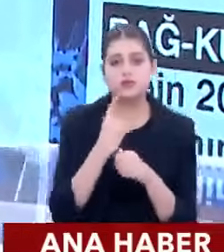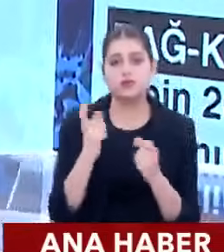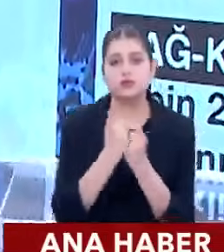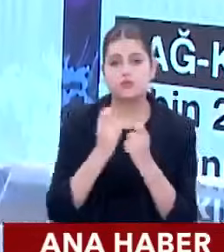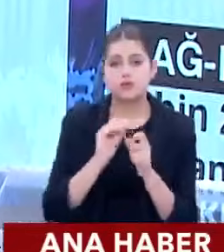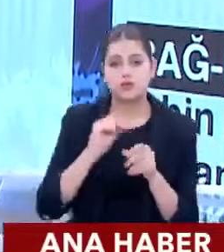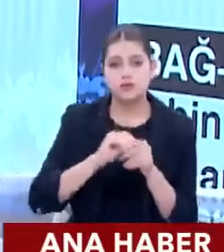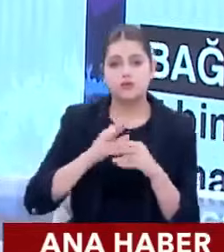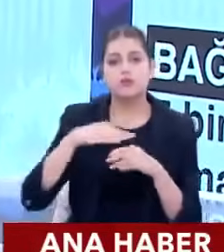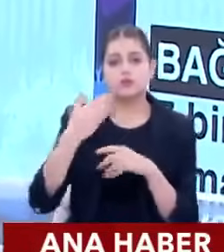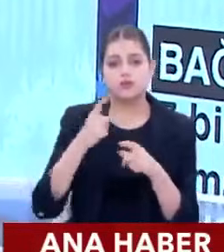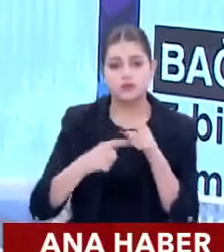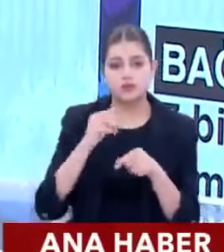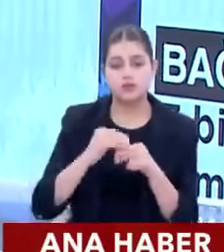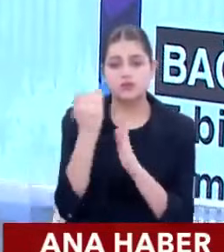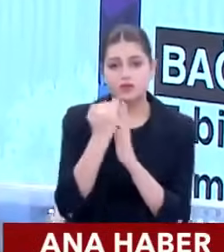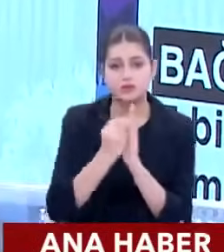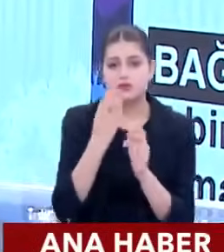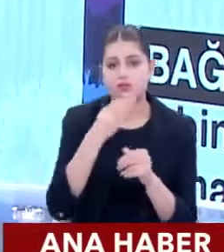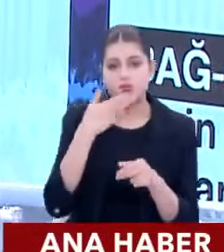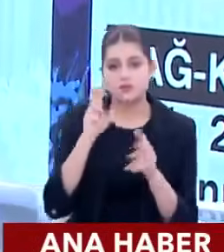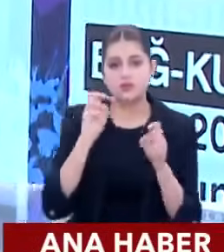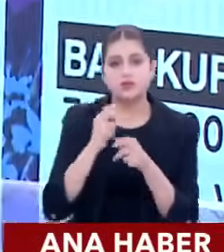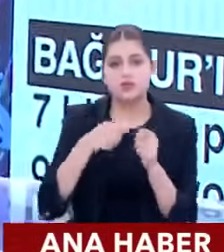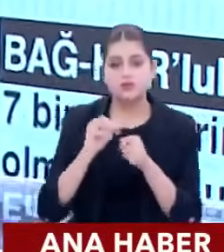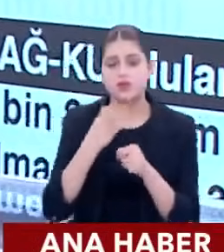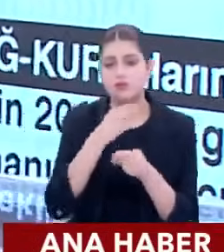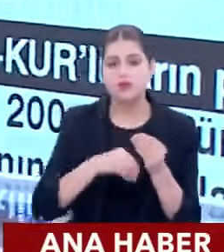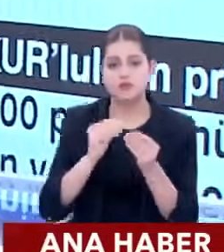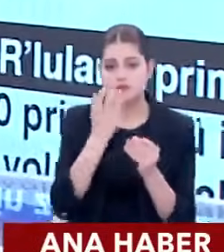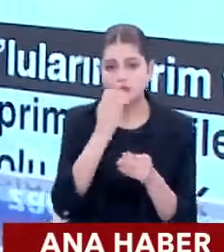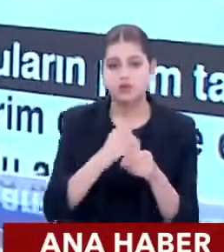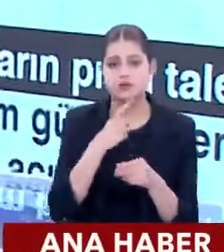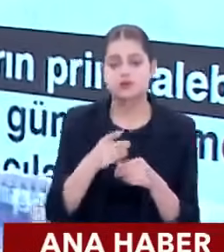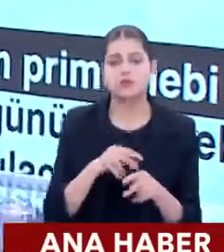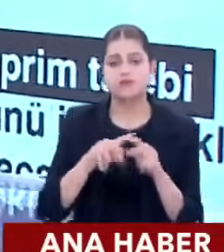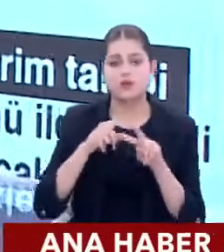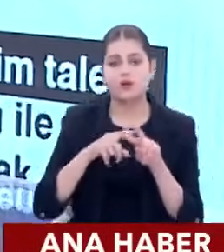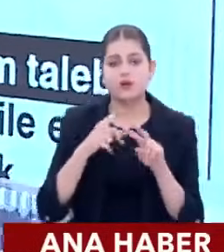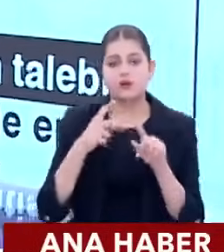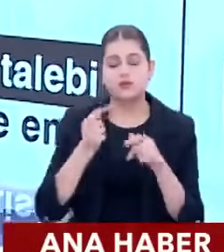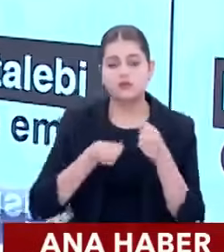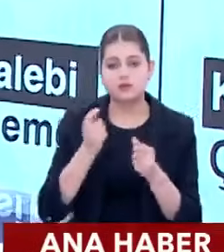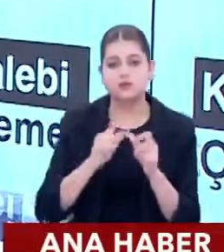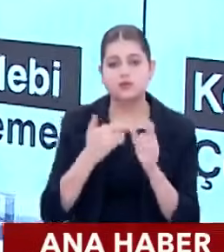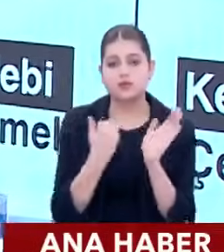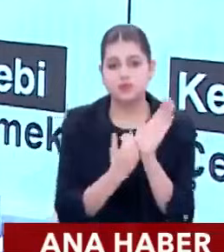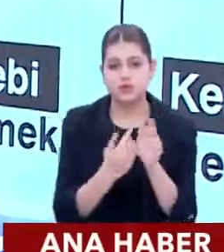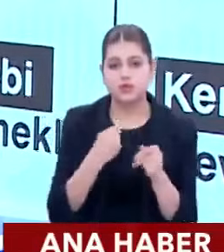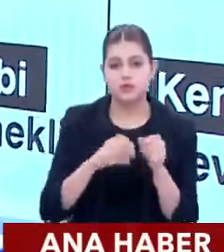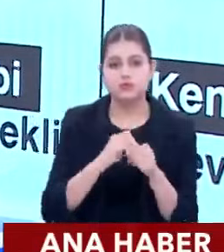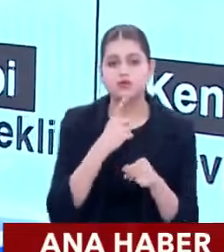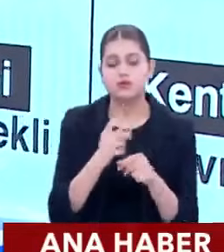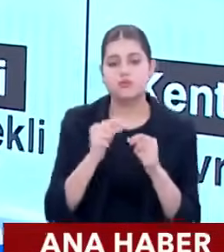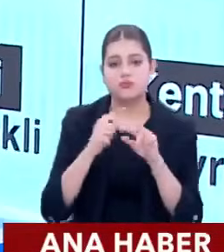toplantıda iç ve dış siyasetteki gelişmeler de ele alınacak emeklinin zam beklentisi maliye ve çalışma bakanları sunum yapacaklar